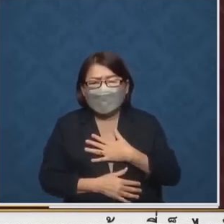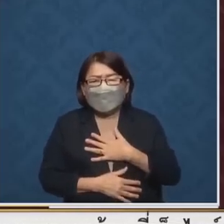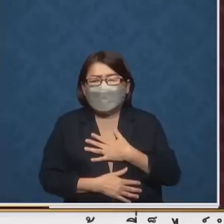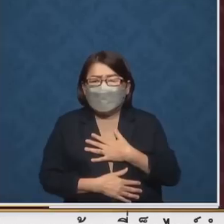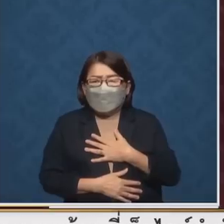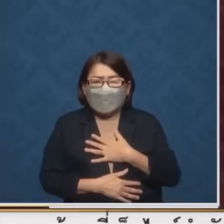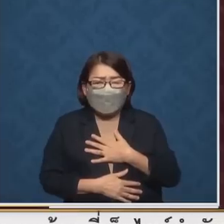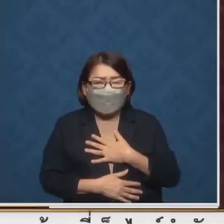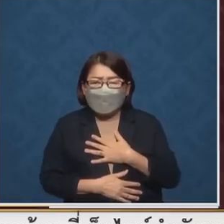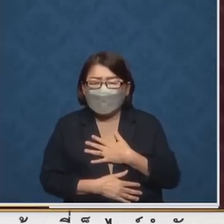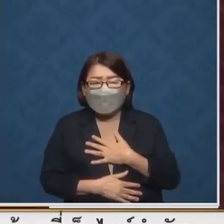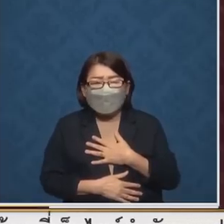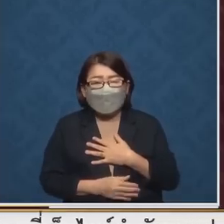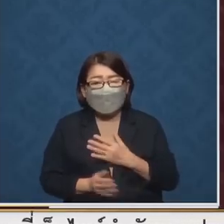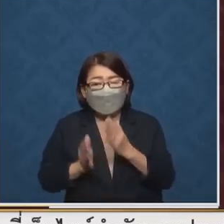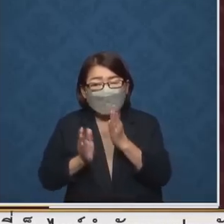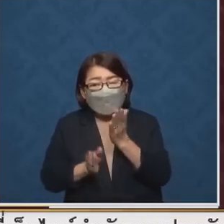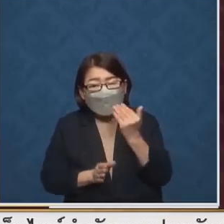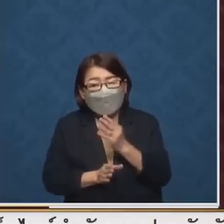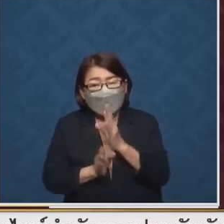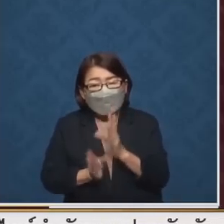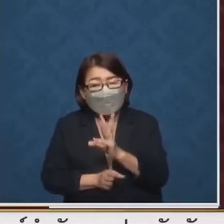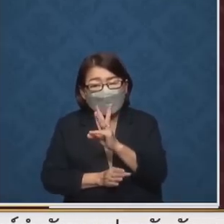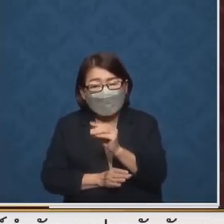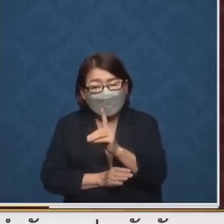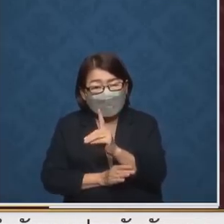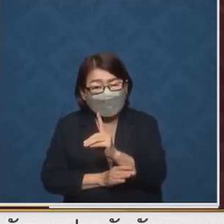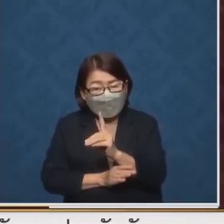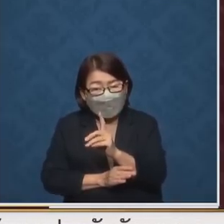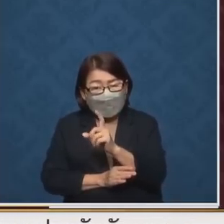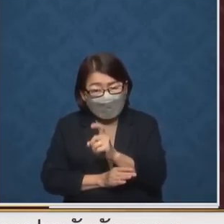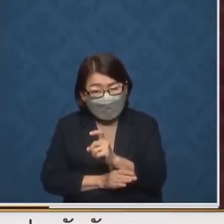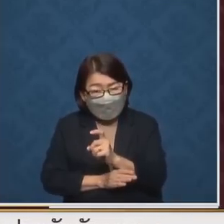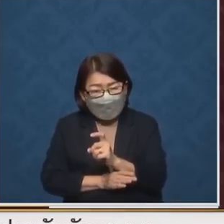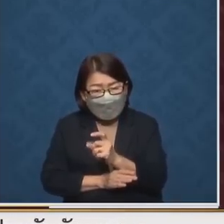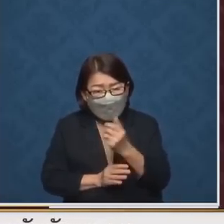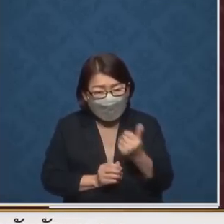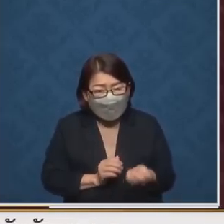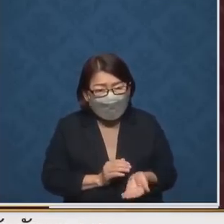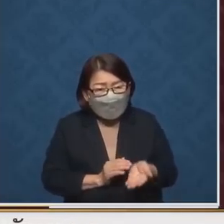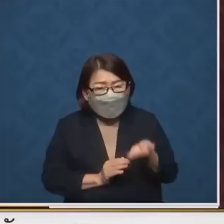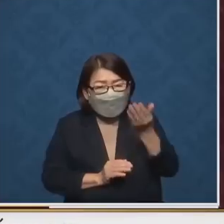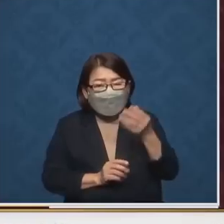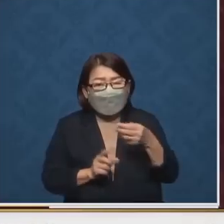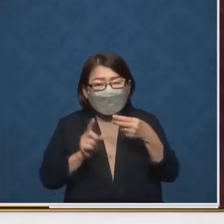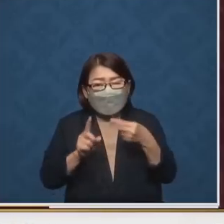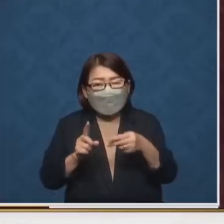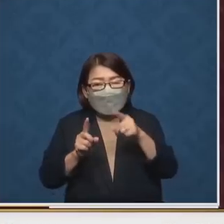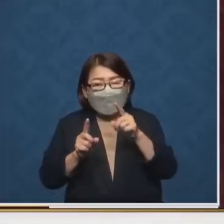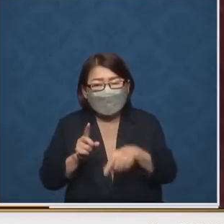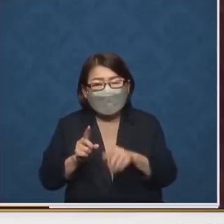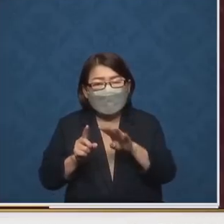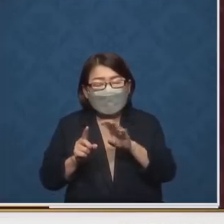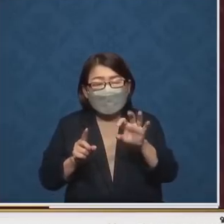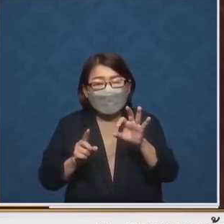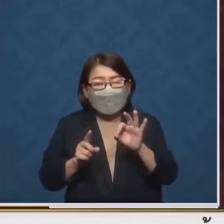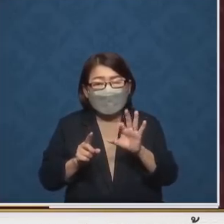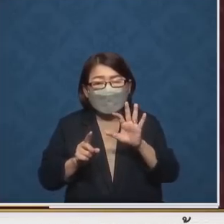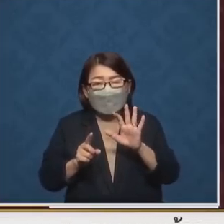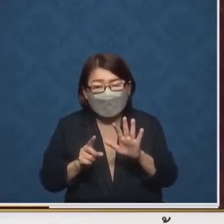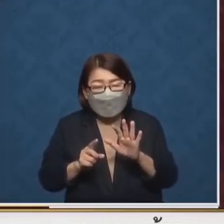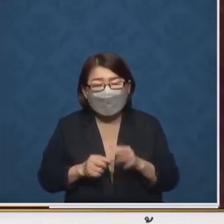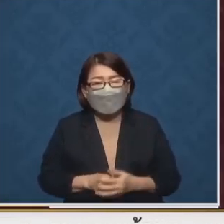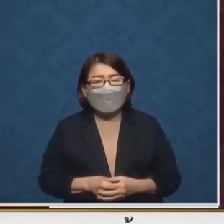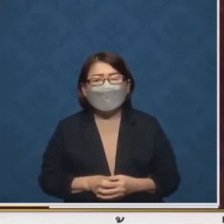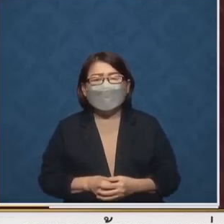ย่งกวานั้นครัจาก 61 สบนะครับ หรอ 61 คนกลายเป็น 1,1495 คนครับ